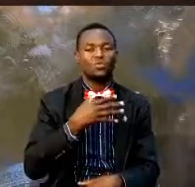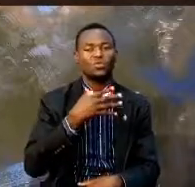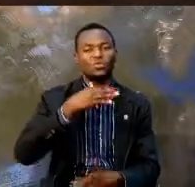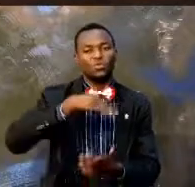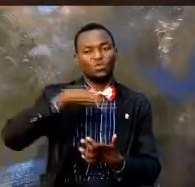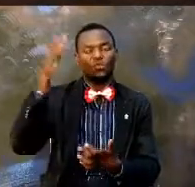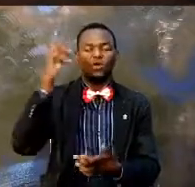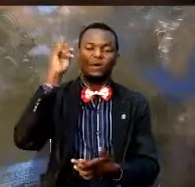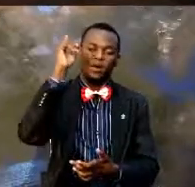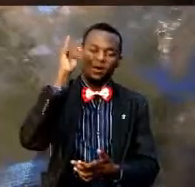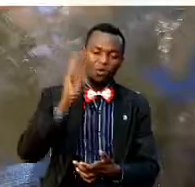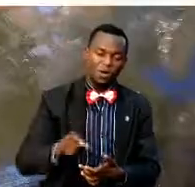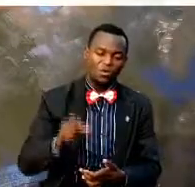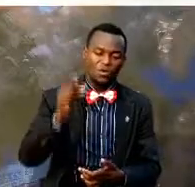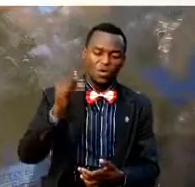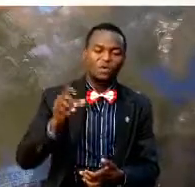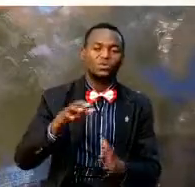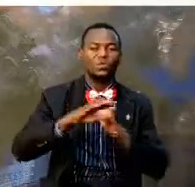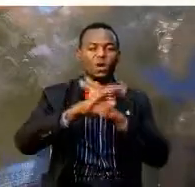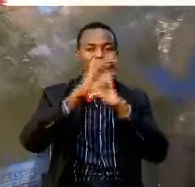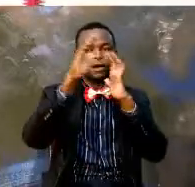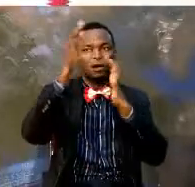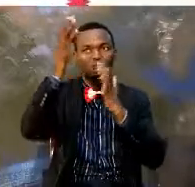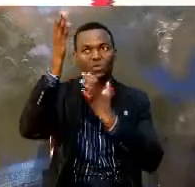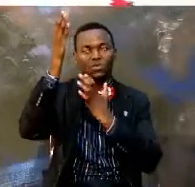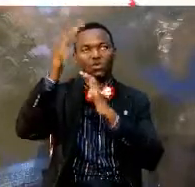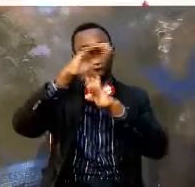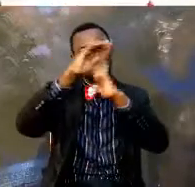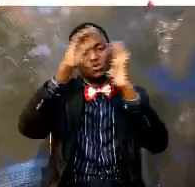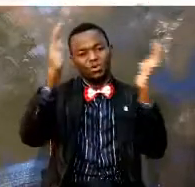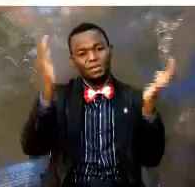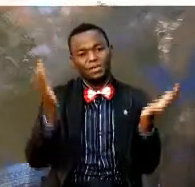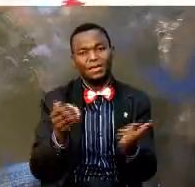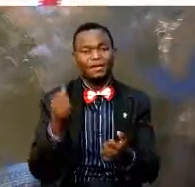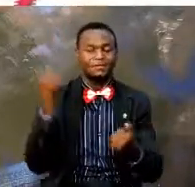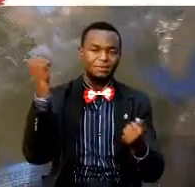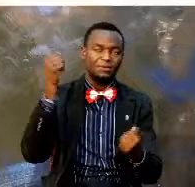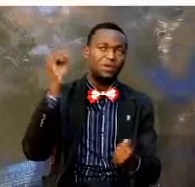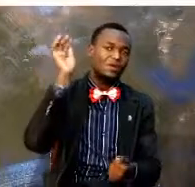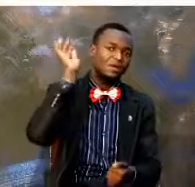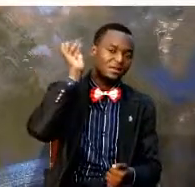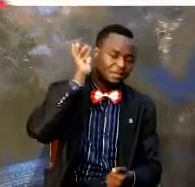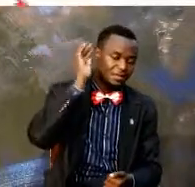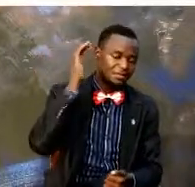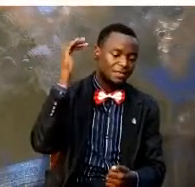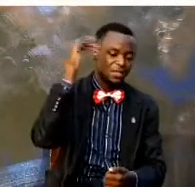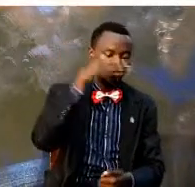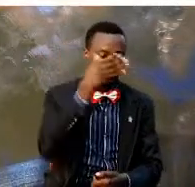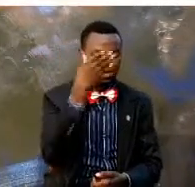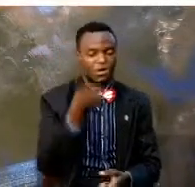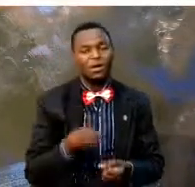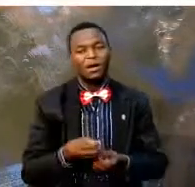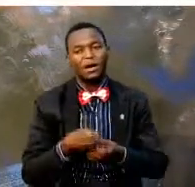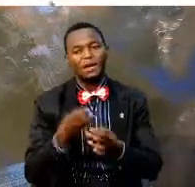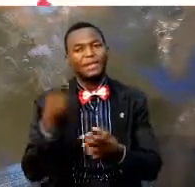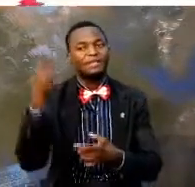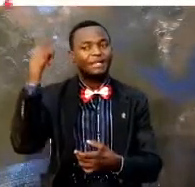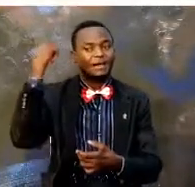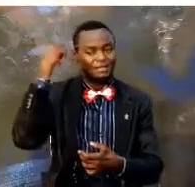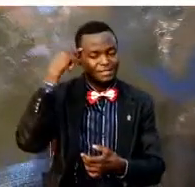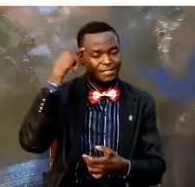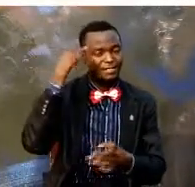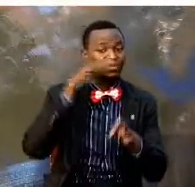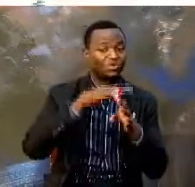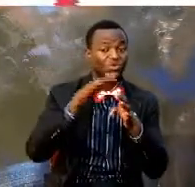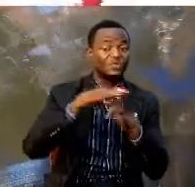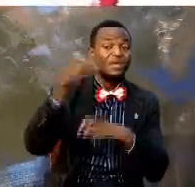kwamba wako watu wa Mungu dunia nzima wanasikiliza jioni ya leo, na Mungu amewapatia akili. Ndio maana ili watumie akili